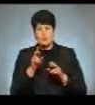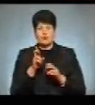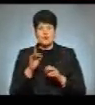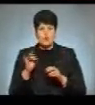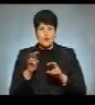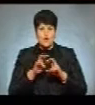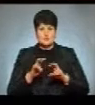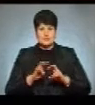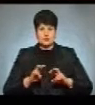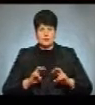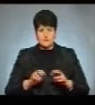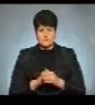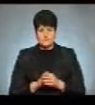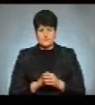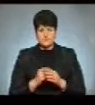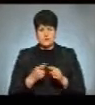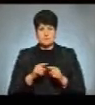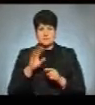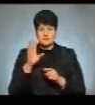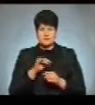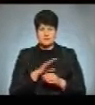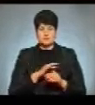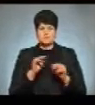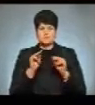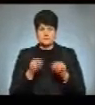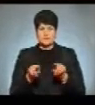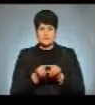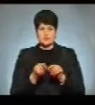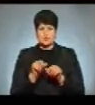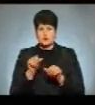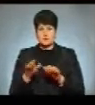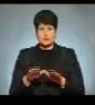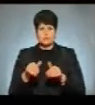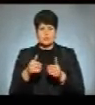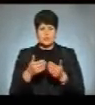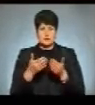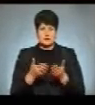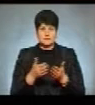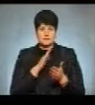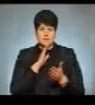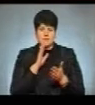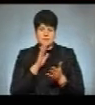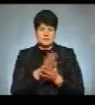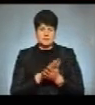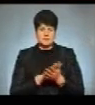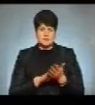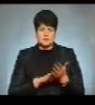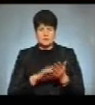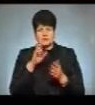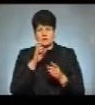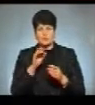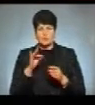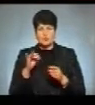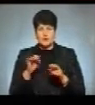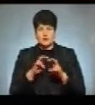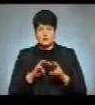розслідувань. Для того, щоб це все відбулося об'єктивно. Також окремо мама подала про заяву в Державне бюро розслідувань, для